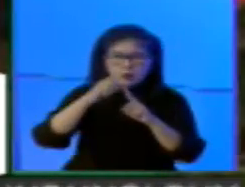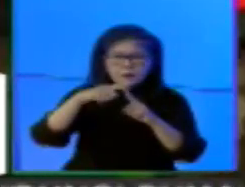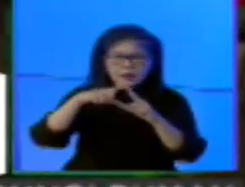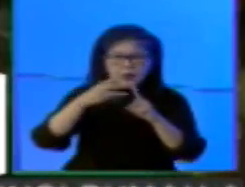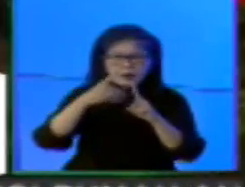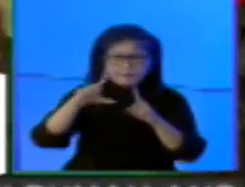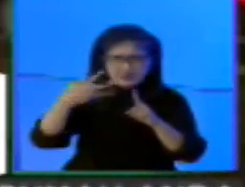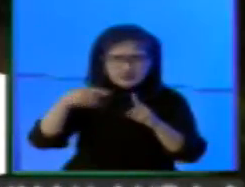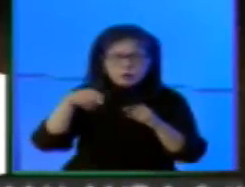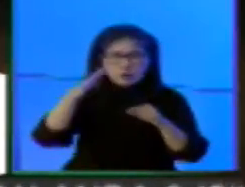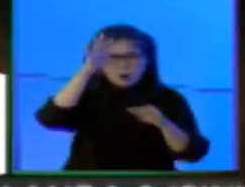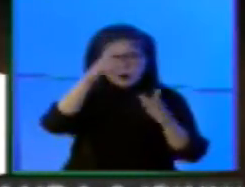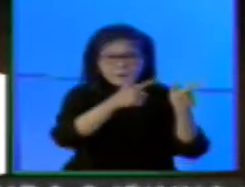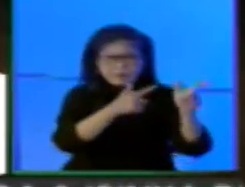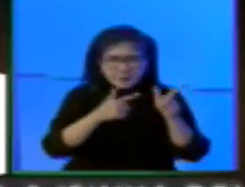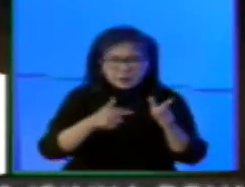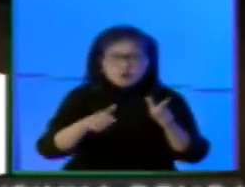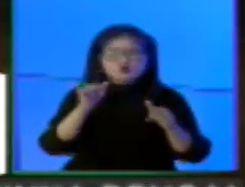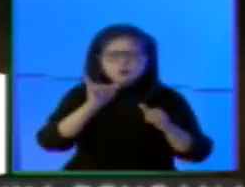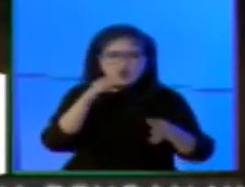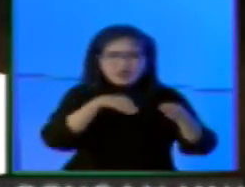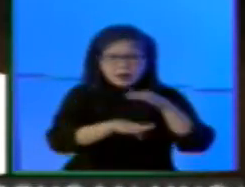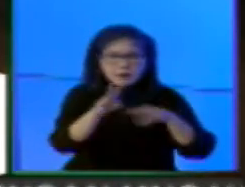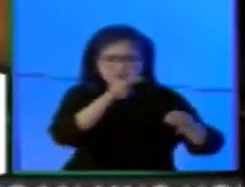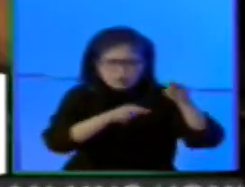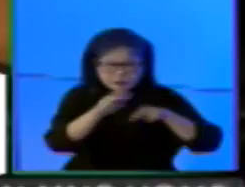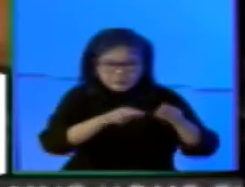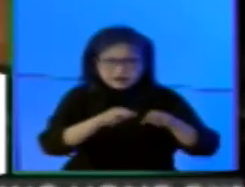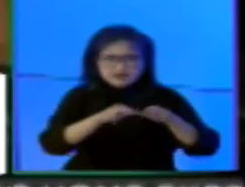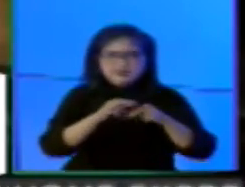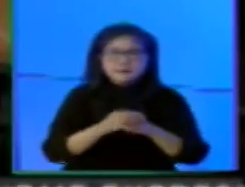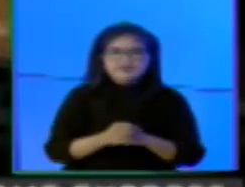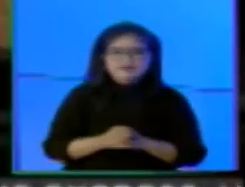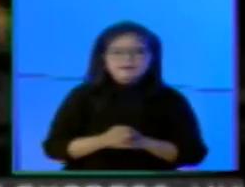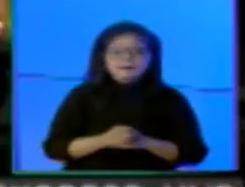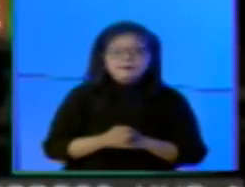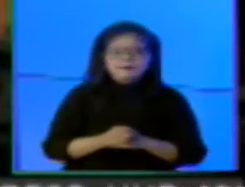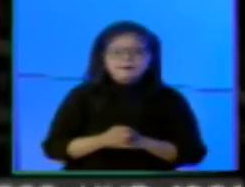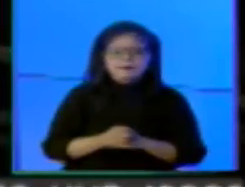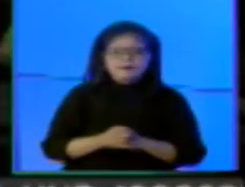dilakukan oleh pihak TNI hingga para WNI selesai menjalani masa observasi.